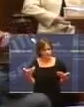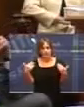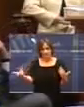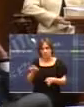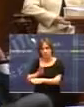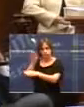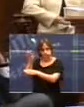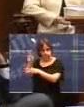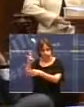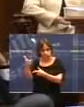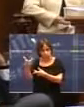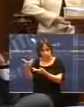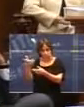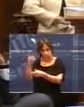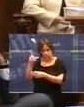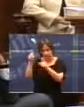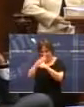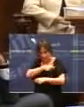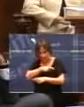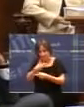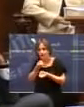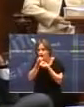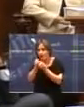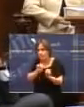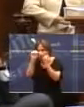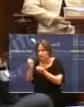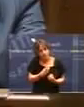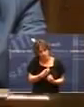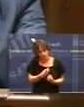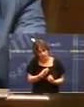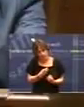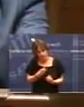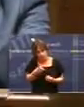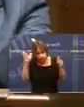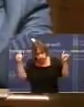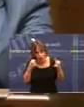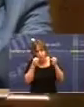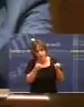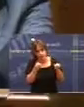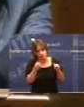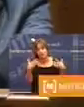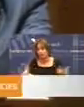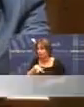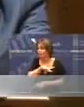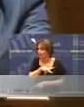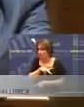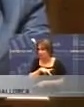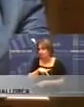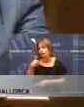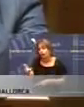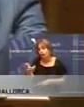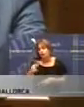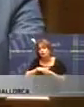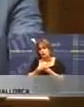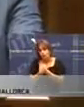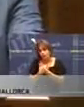L'atenció s'ha fet palesa durant tot el pla, encara que ha durat poc més d'una hora. Tornem a la situació del pacte, el